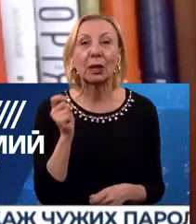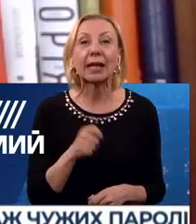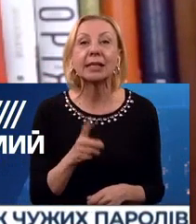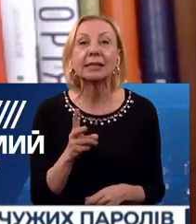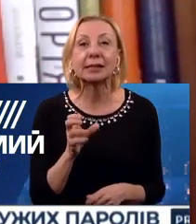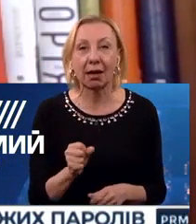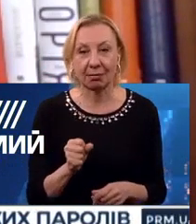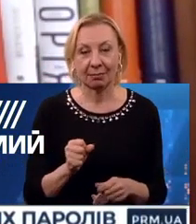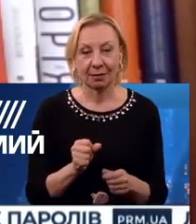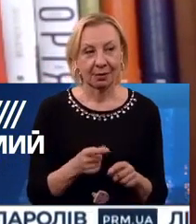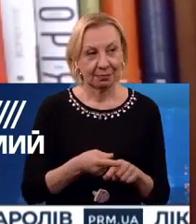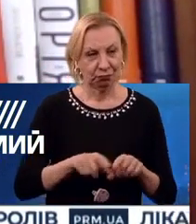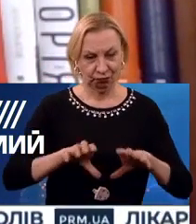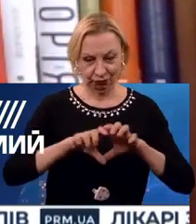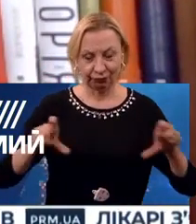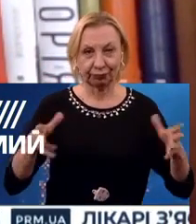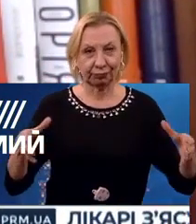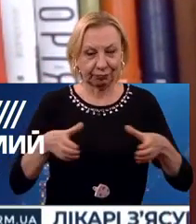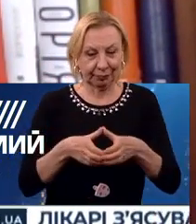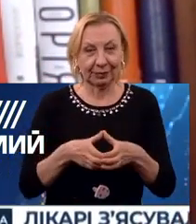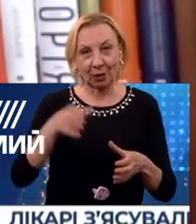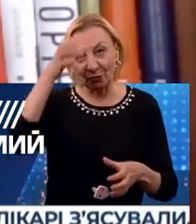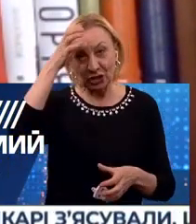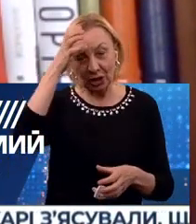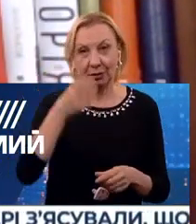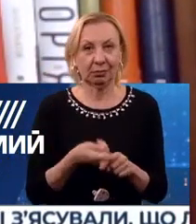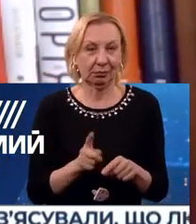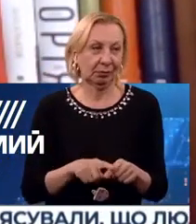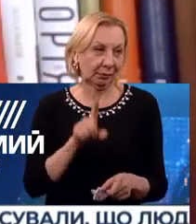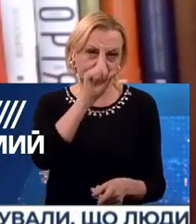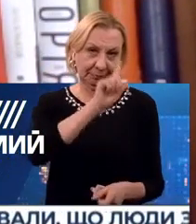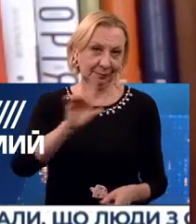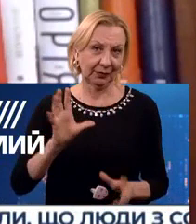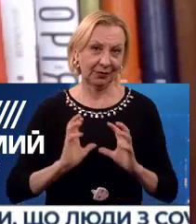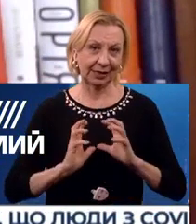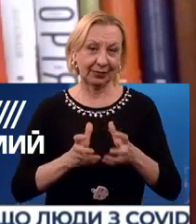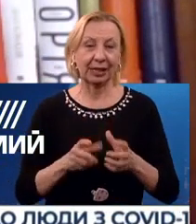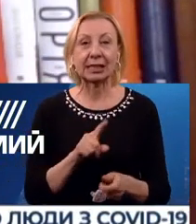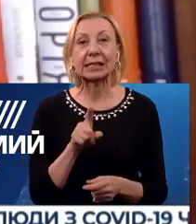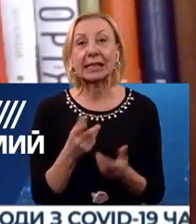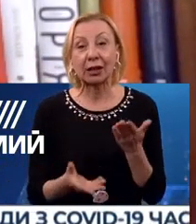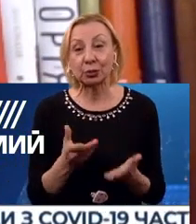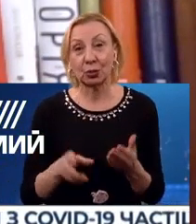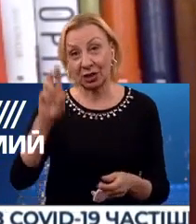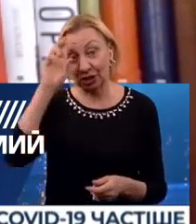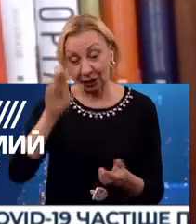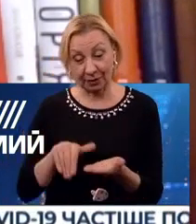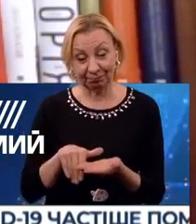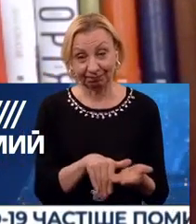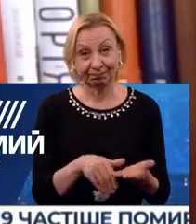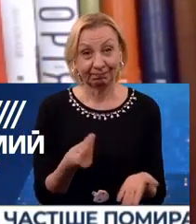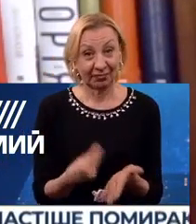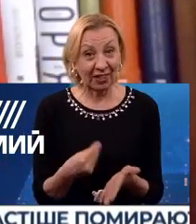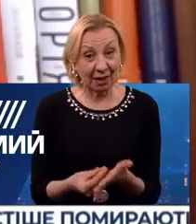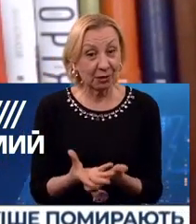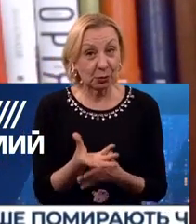колишньому Радянському Союзі чи Європі, а й у світі. І за умови державної підтримки, фінансування, наші